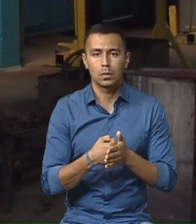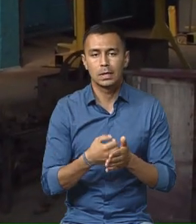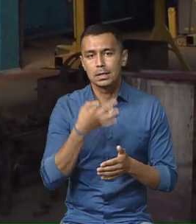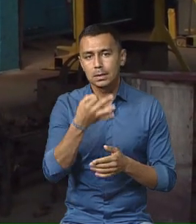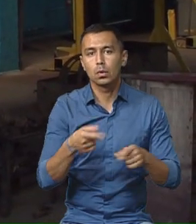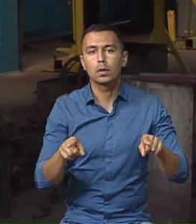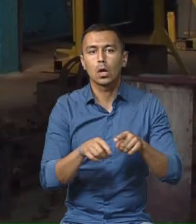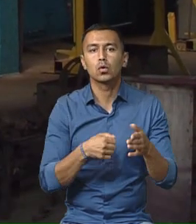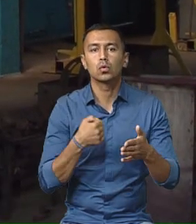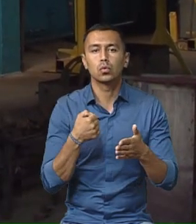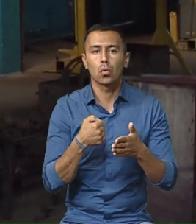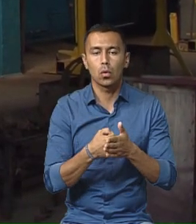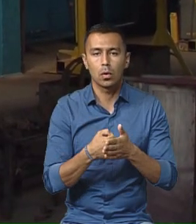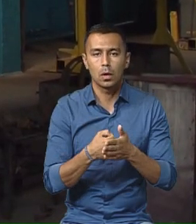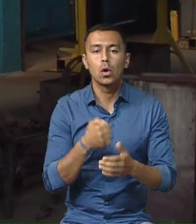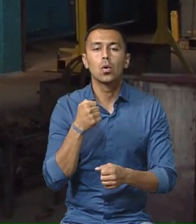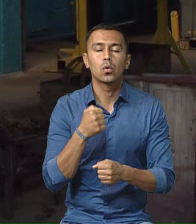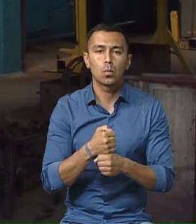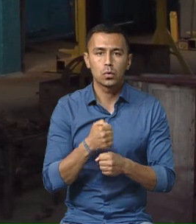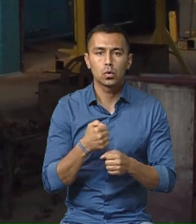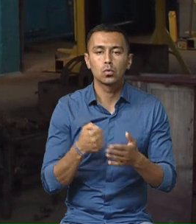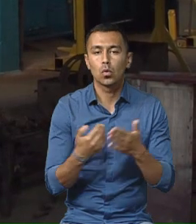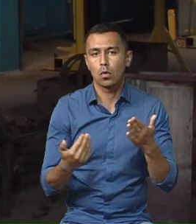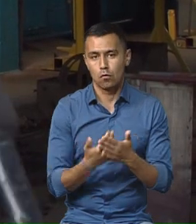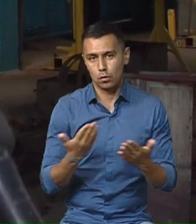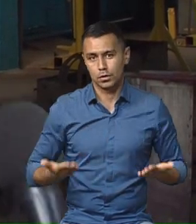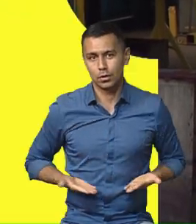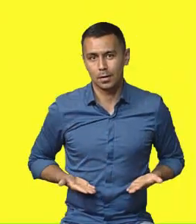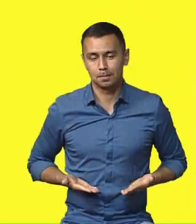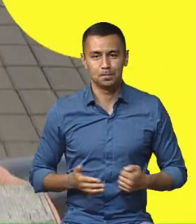скажімо так, до роботи, до нового життя.